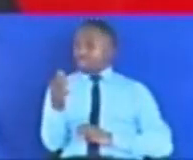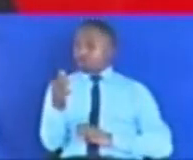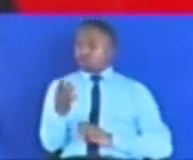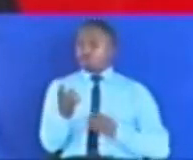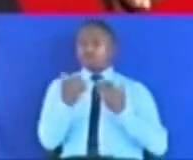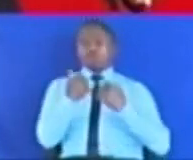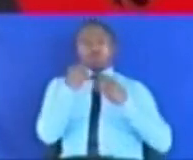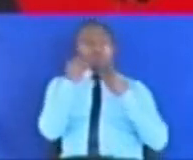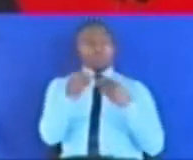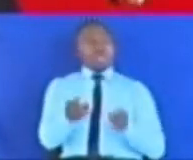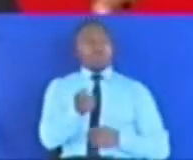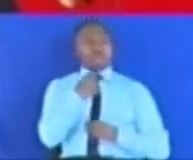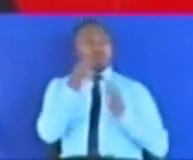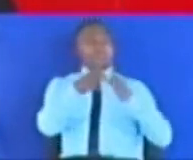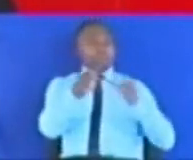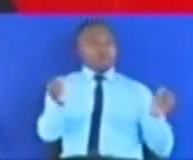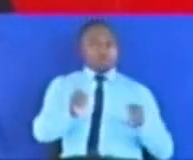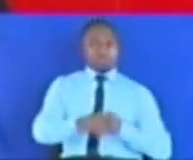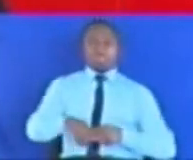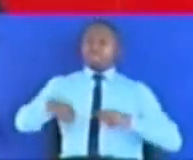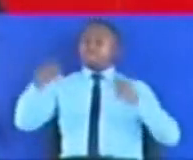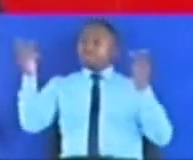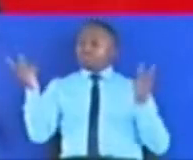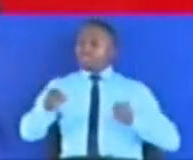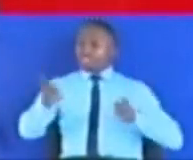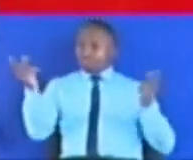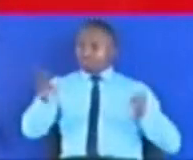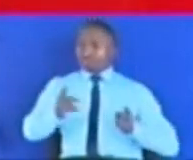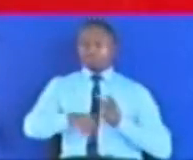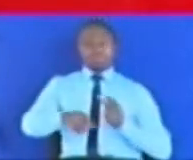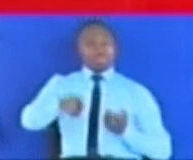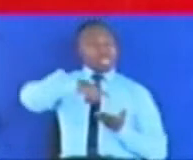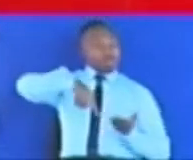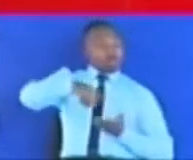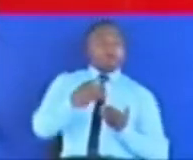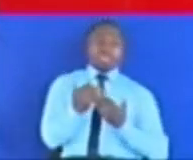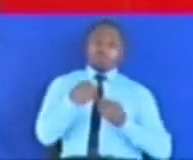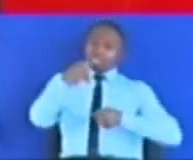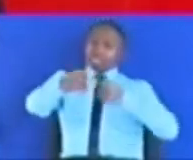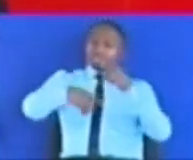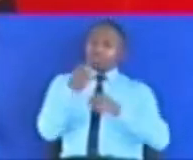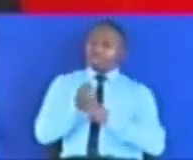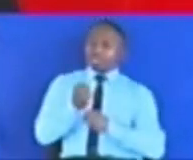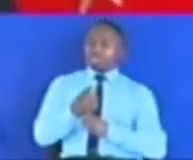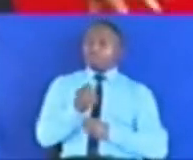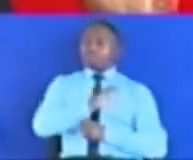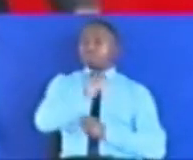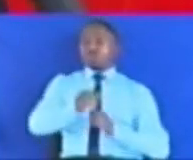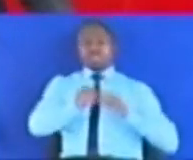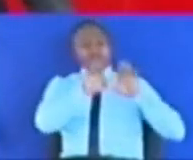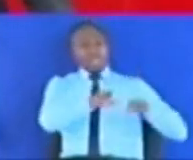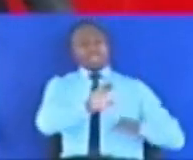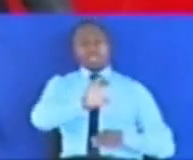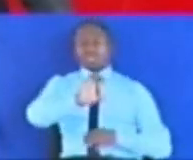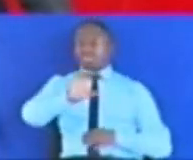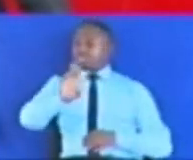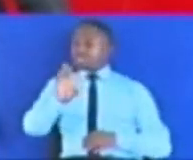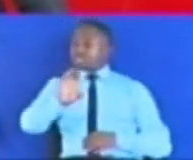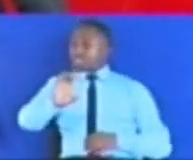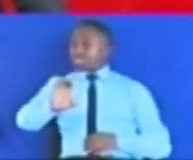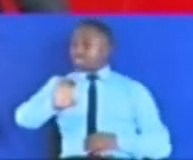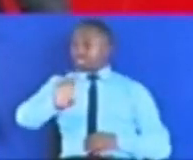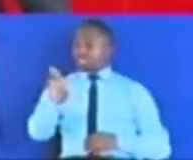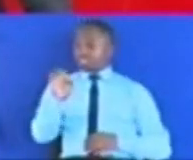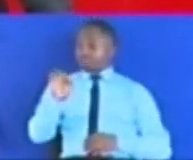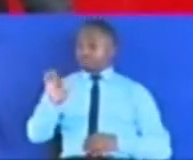apate free medicine. Wakati huo huo kituo kinatakiwa kiende na pesa zote zimelala huku CHF. Ni muombe